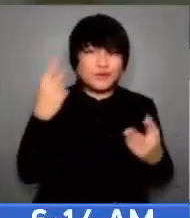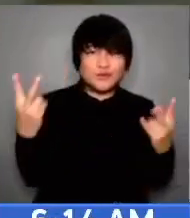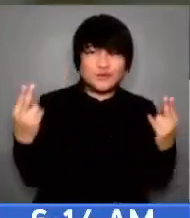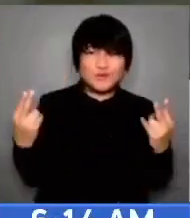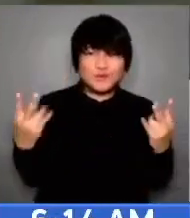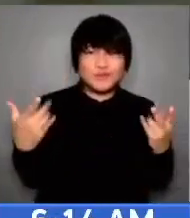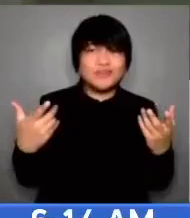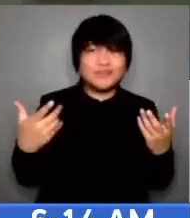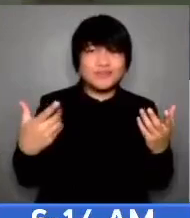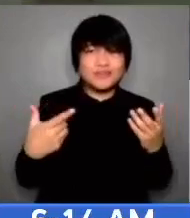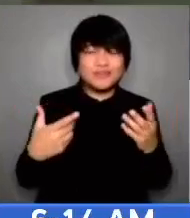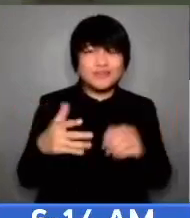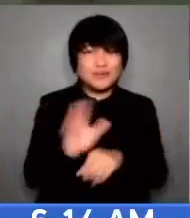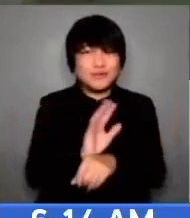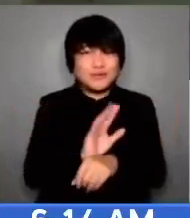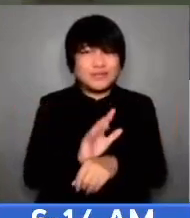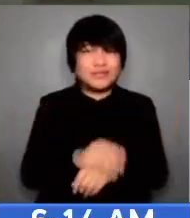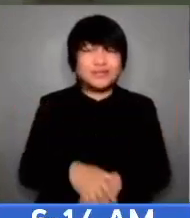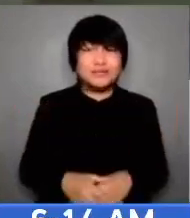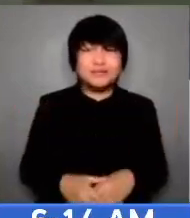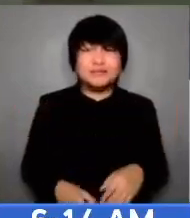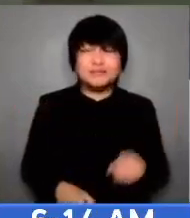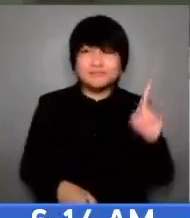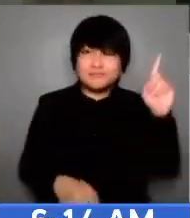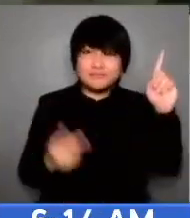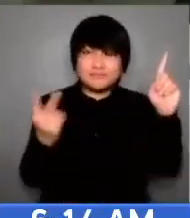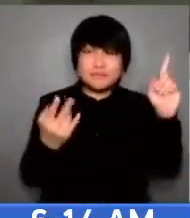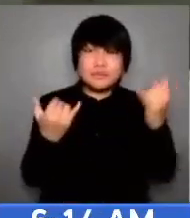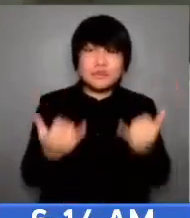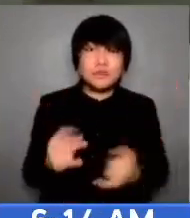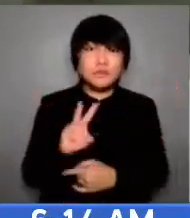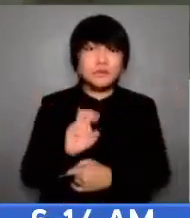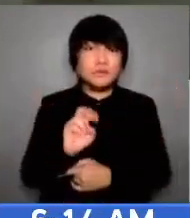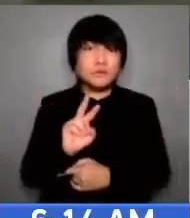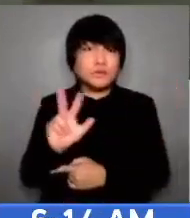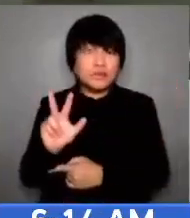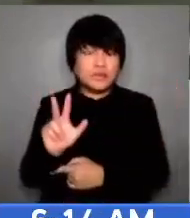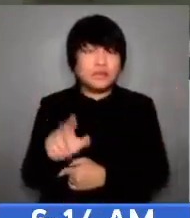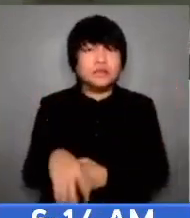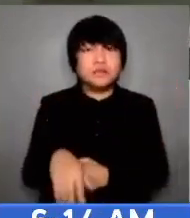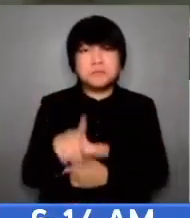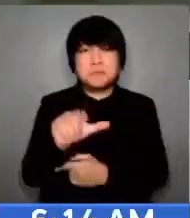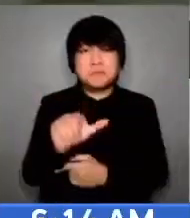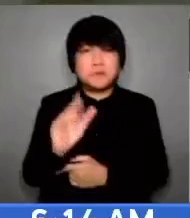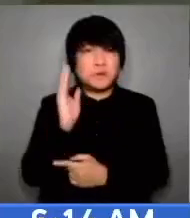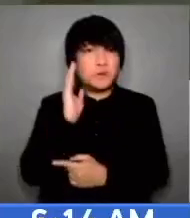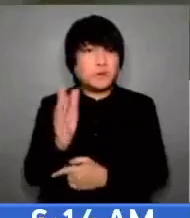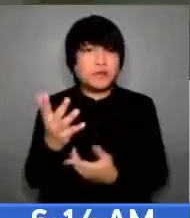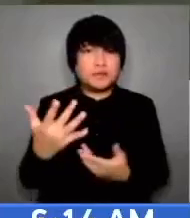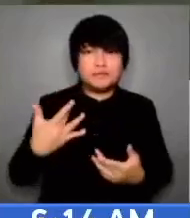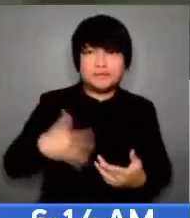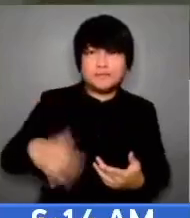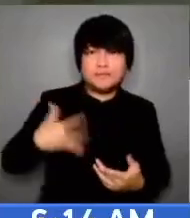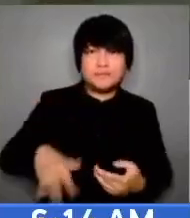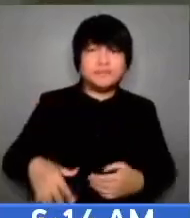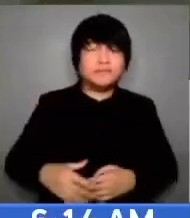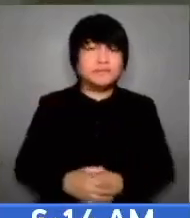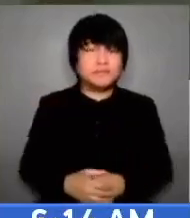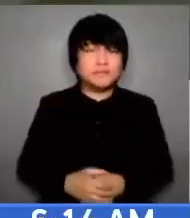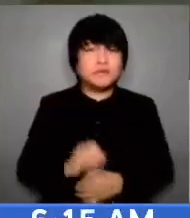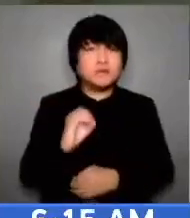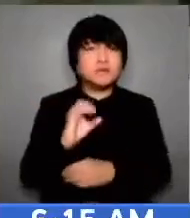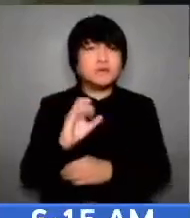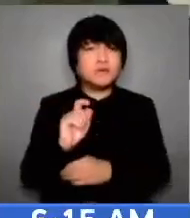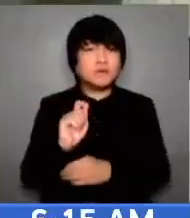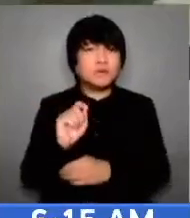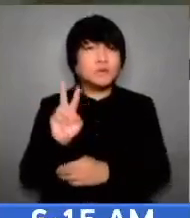Tanfelix, ngayon daw, this 2023, dapat daw abangan ang pasabog nilang outfits. So, October 22 na ang Sparkle Spell.